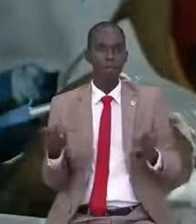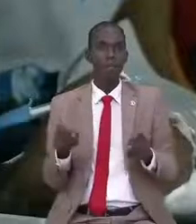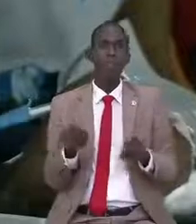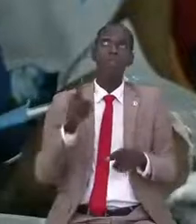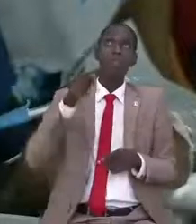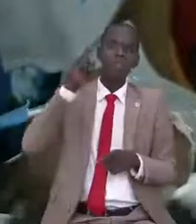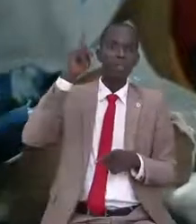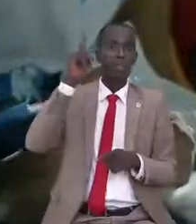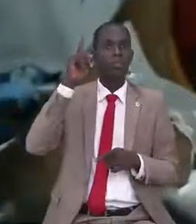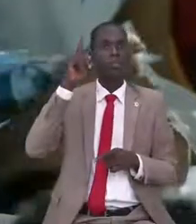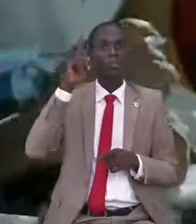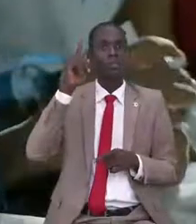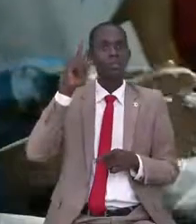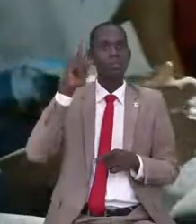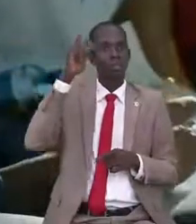la deuxième partie dit que,